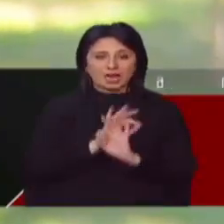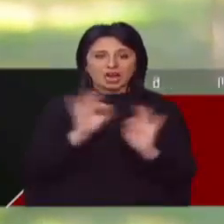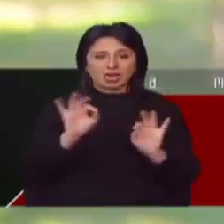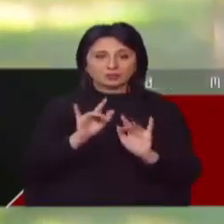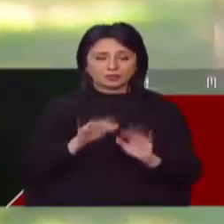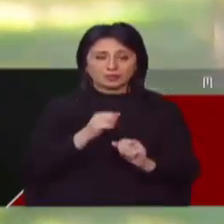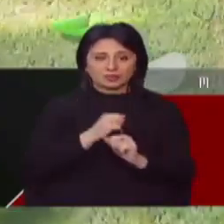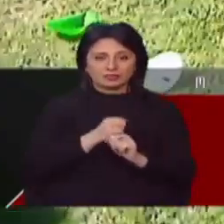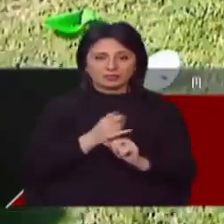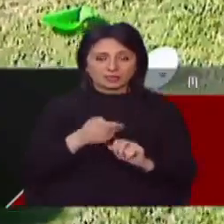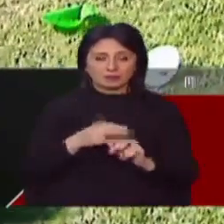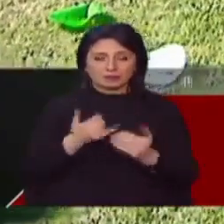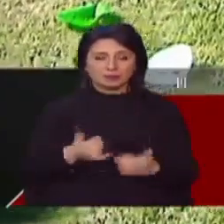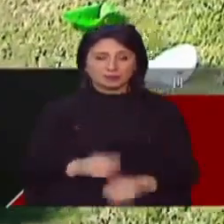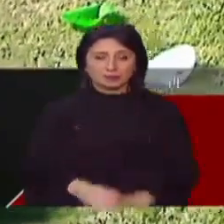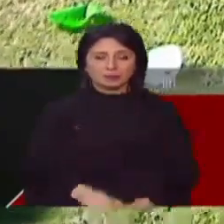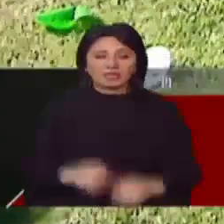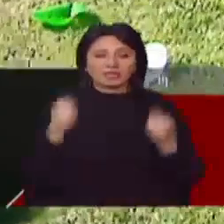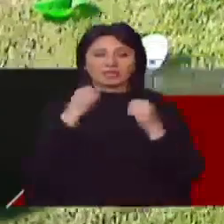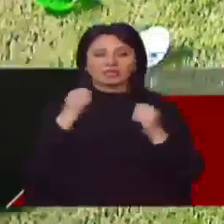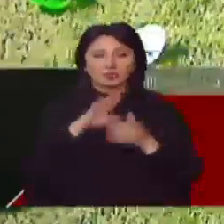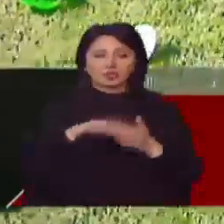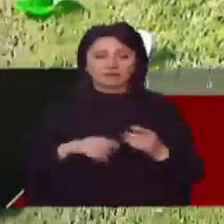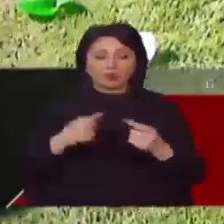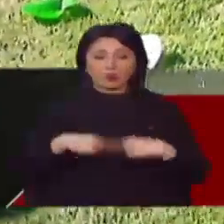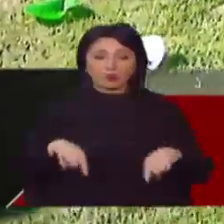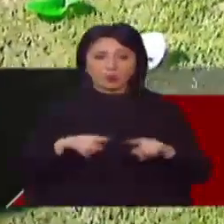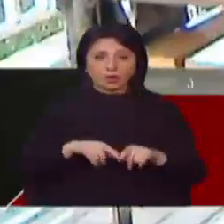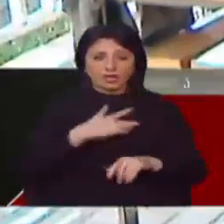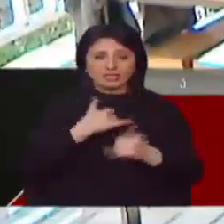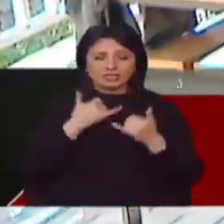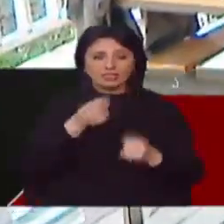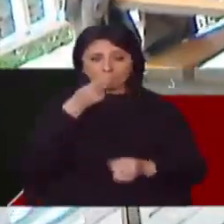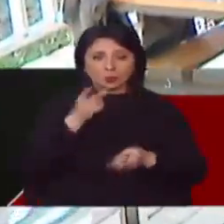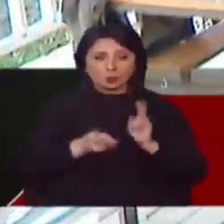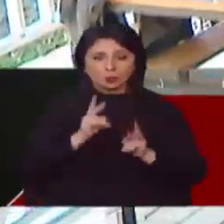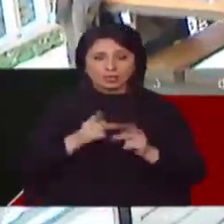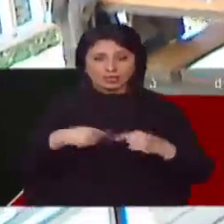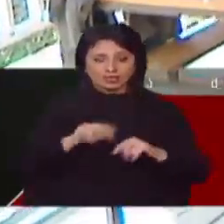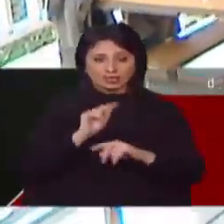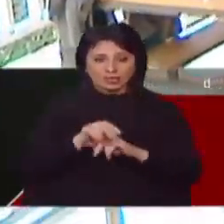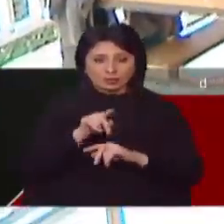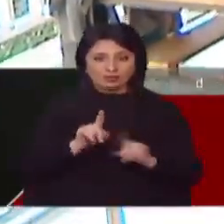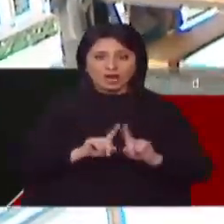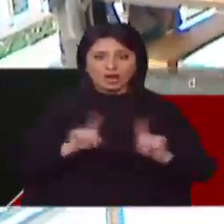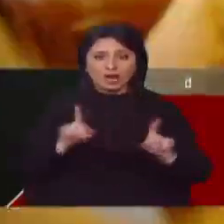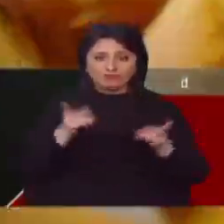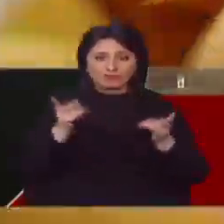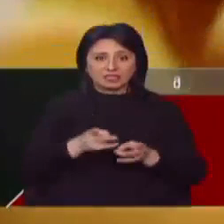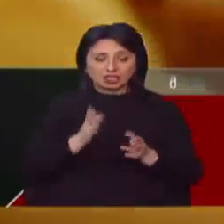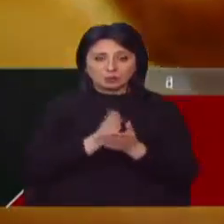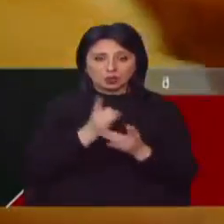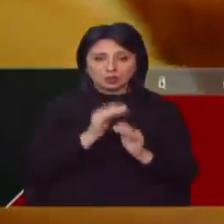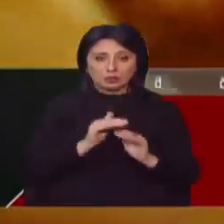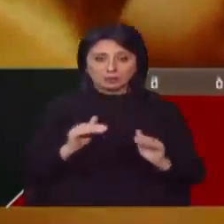არაჩვეულებრივ საქმეს აკეთებს ამისთვის. Sportis garda organizației serviseps culinariis tsre daemata. Gansakutrobuli saqiroebis